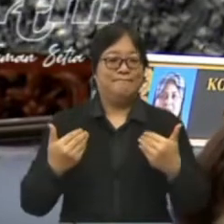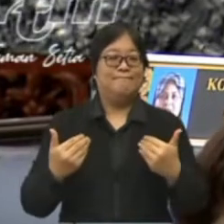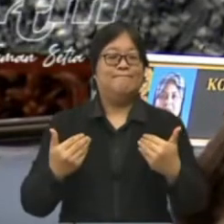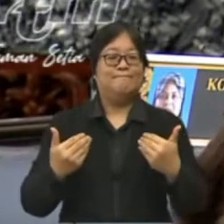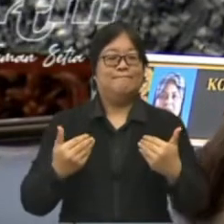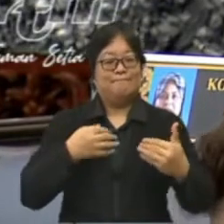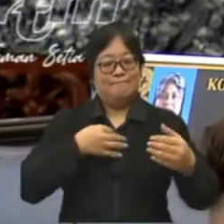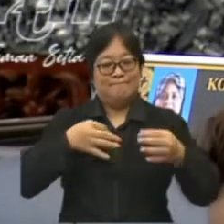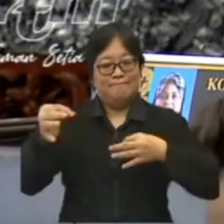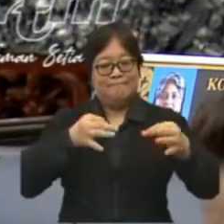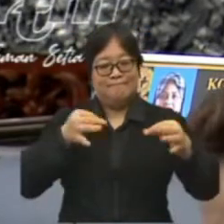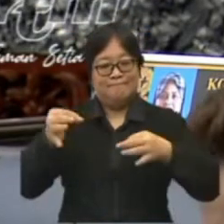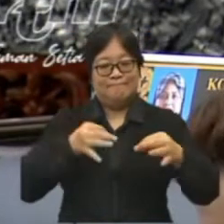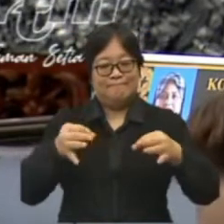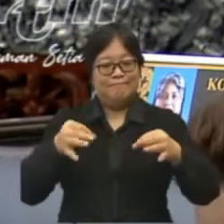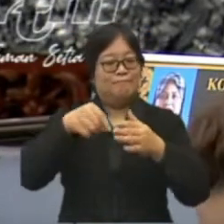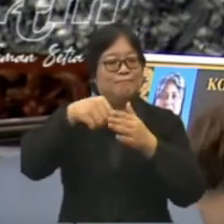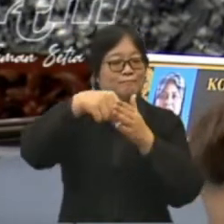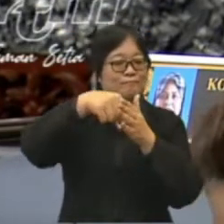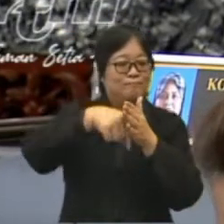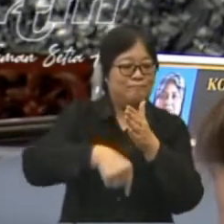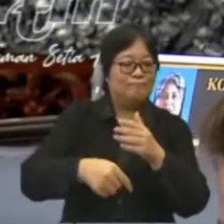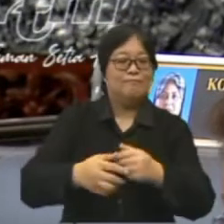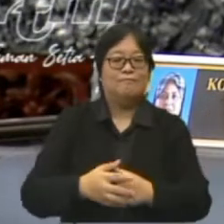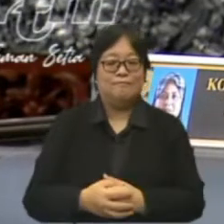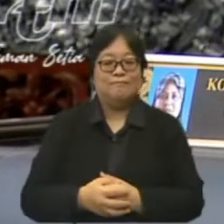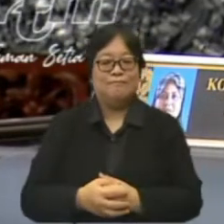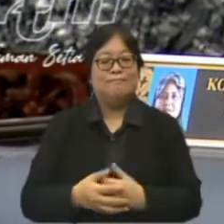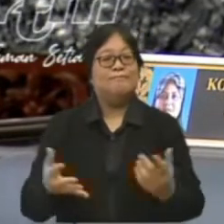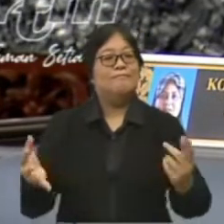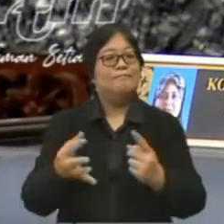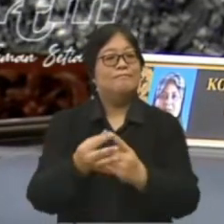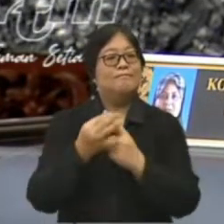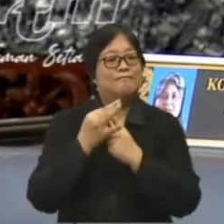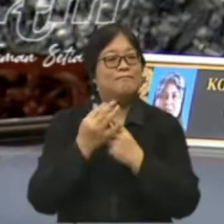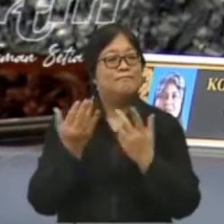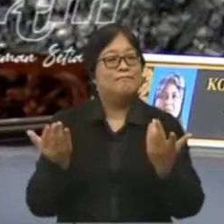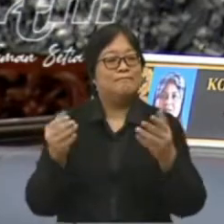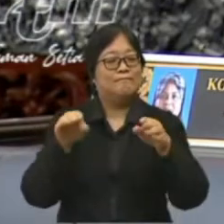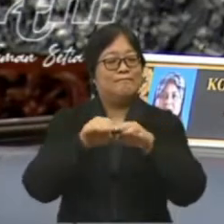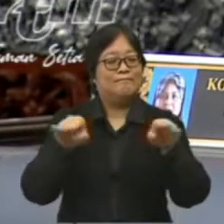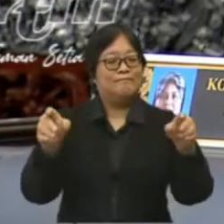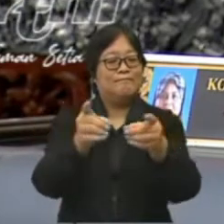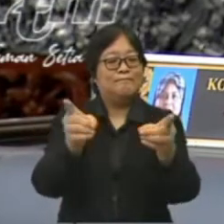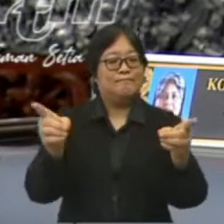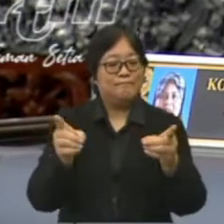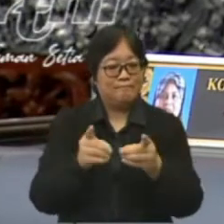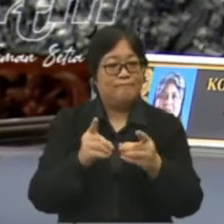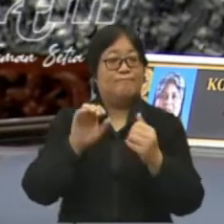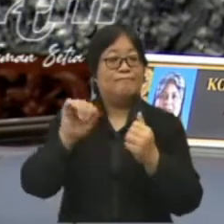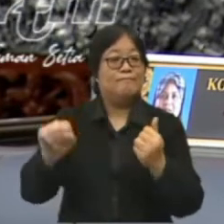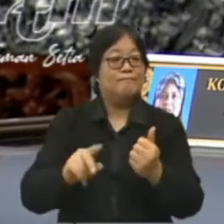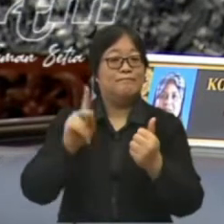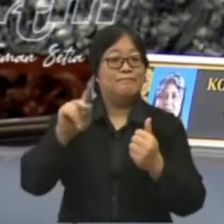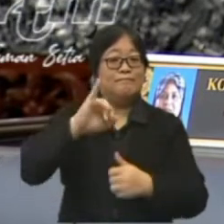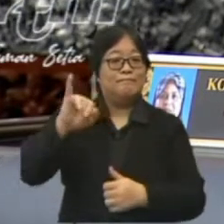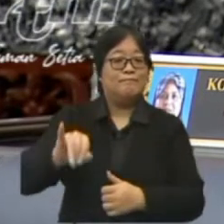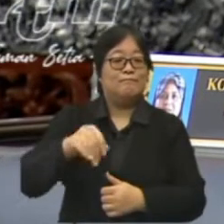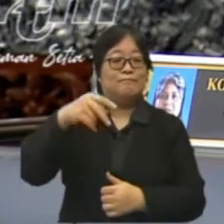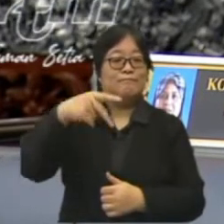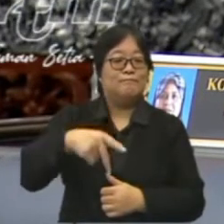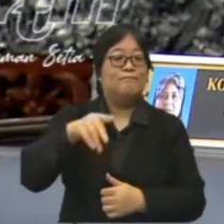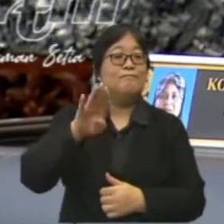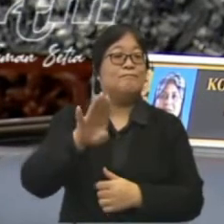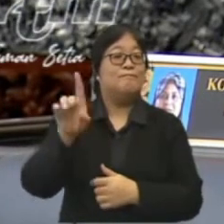penjelasan yang begitu detail sekali terutamanya di peringkat daerah khasnya jatanggasa pengurusan Bencana